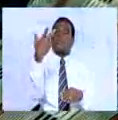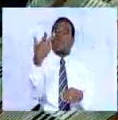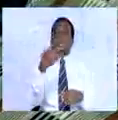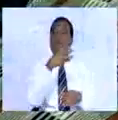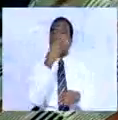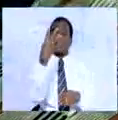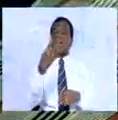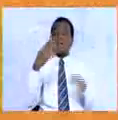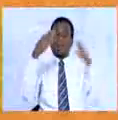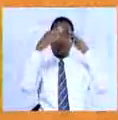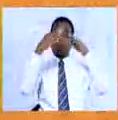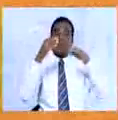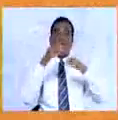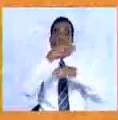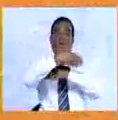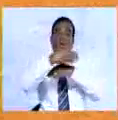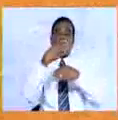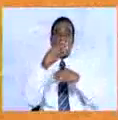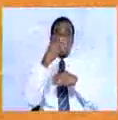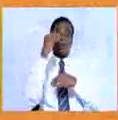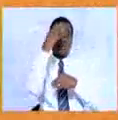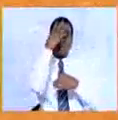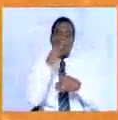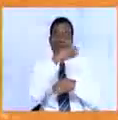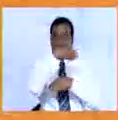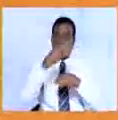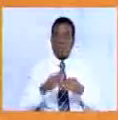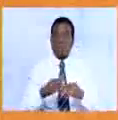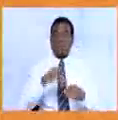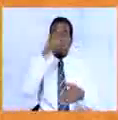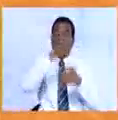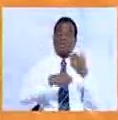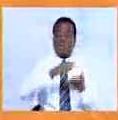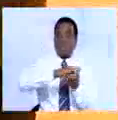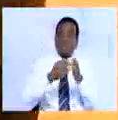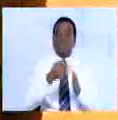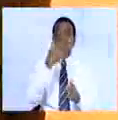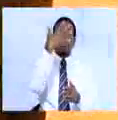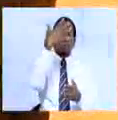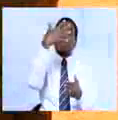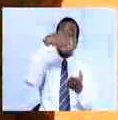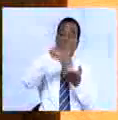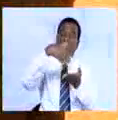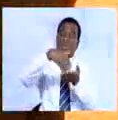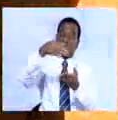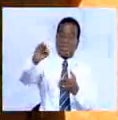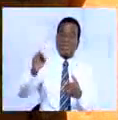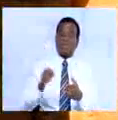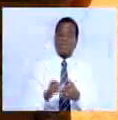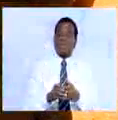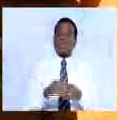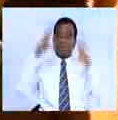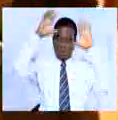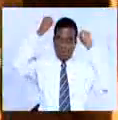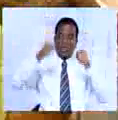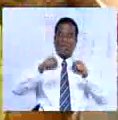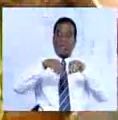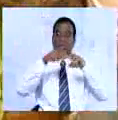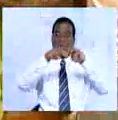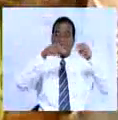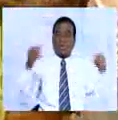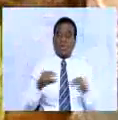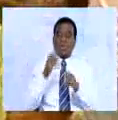pièces. Les prix varient de 5 500 000 francs CFA à 6 500 000 francs CFA. Le président de la mutuelle